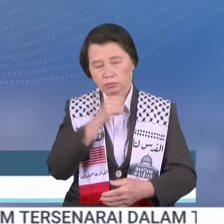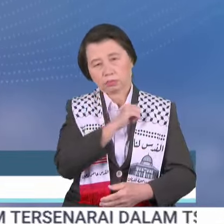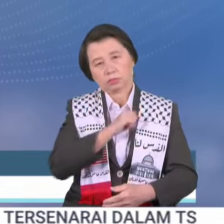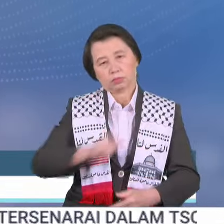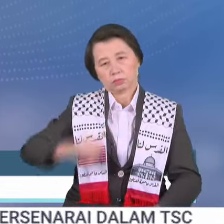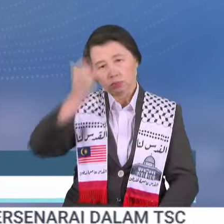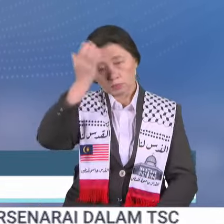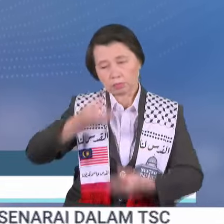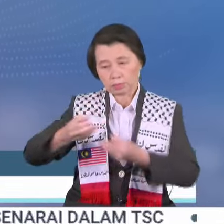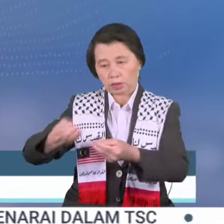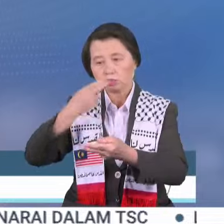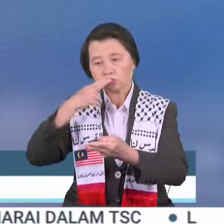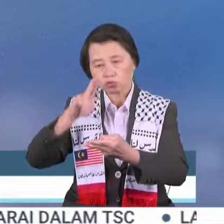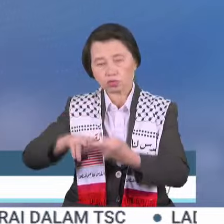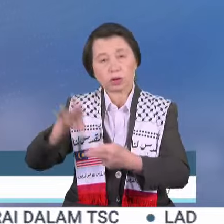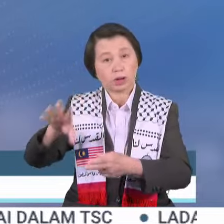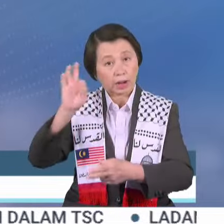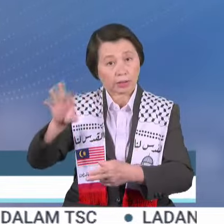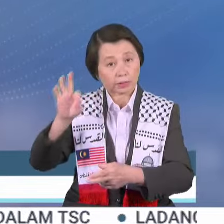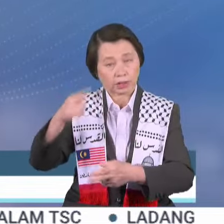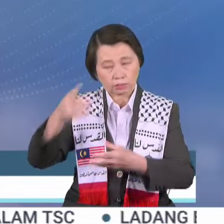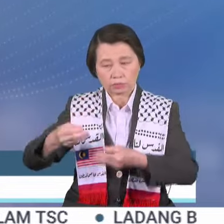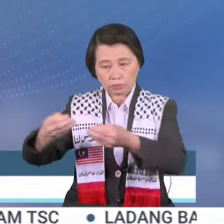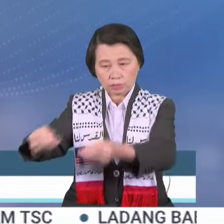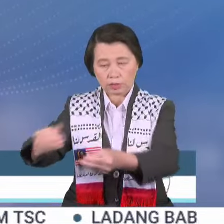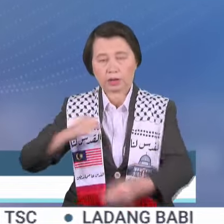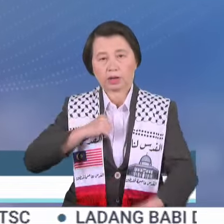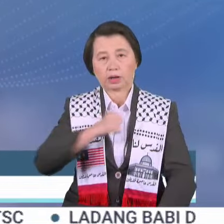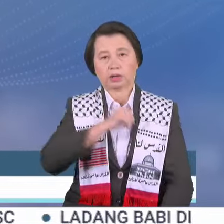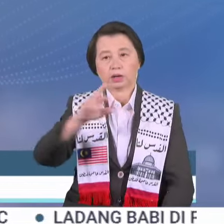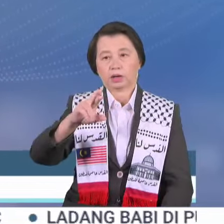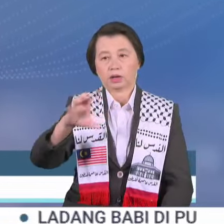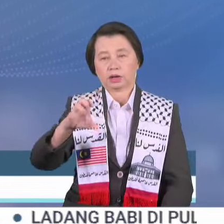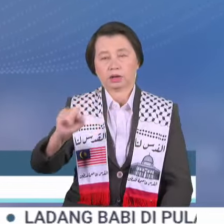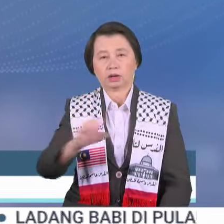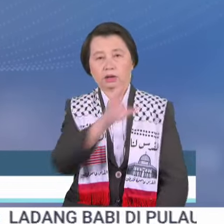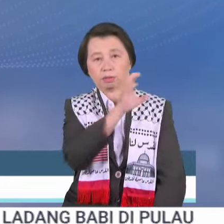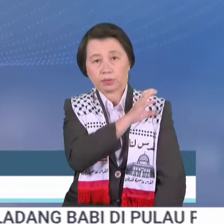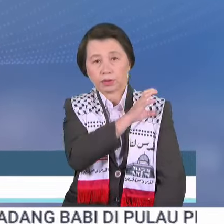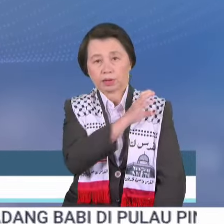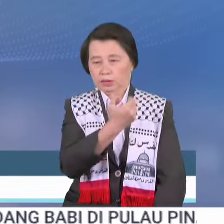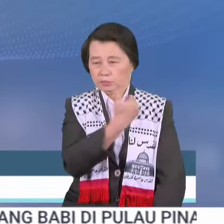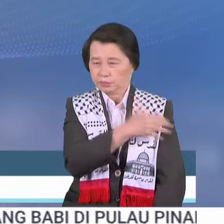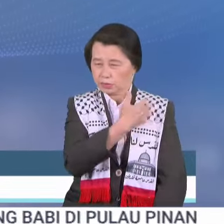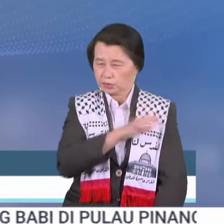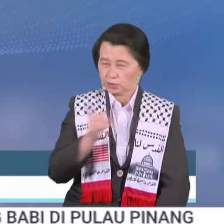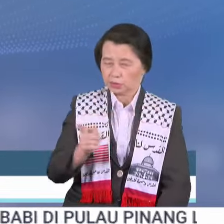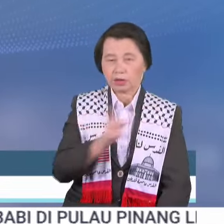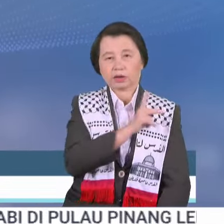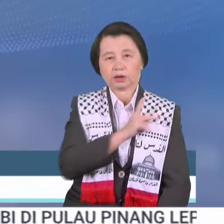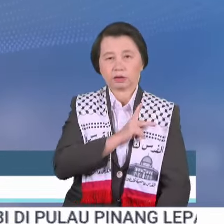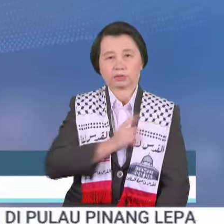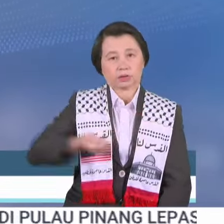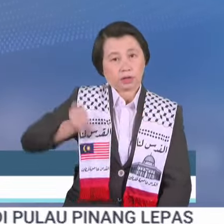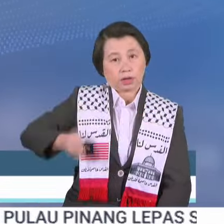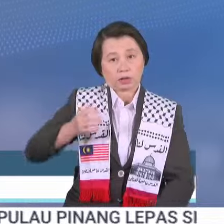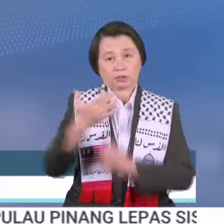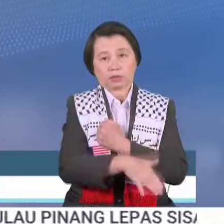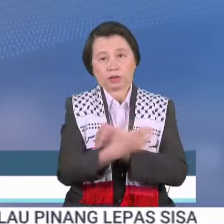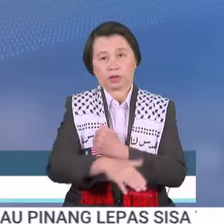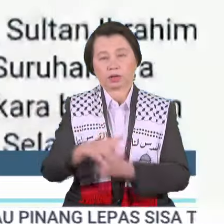pelantikan kepada ahli-ahli suruhanjaya yang dipengerusikan bekas ketua Hakim negara Tun Mat raus